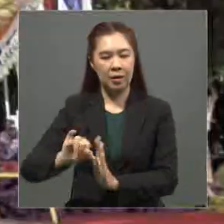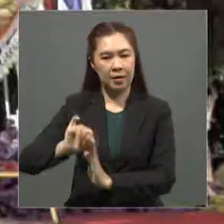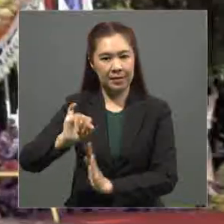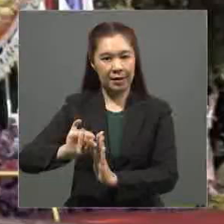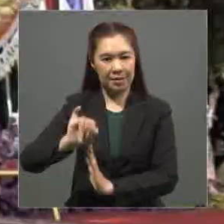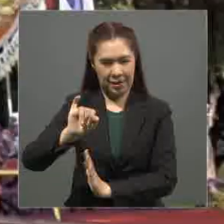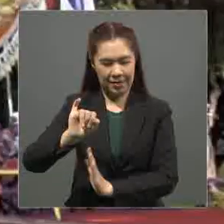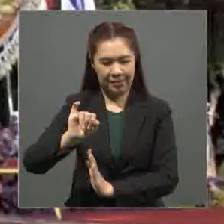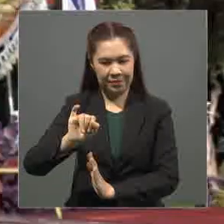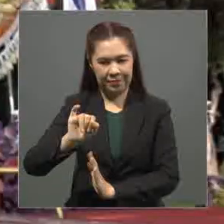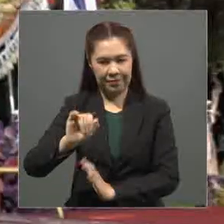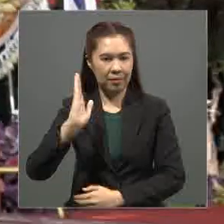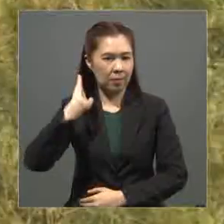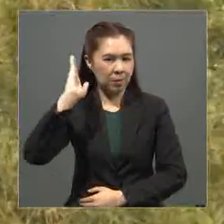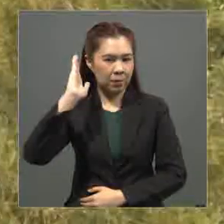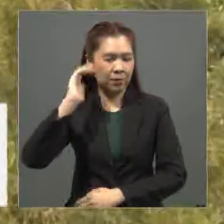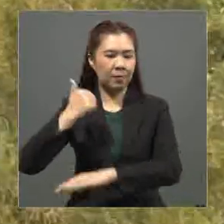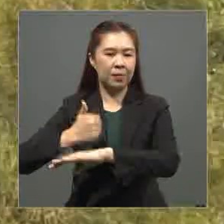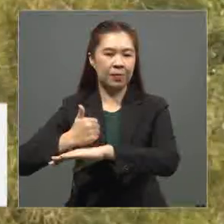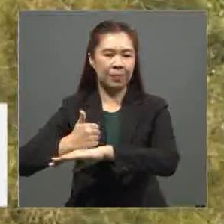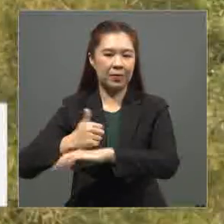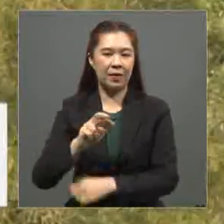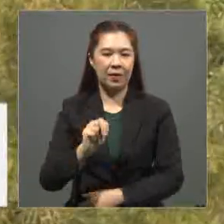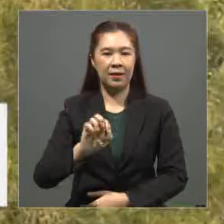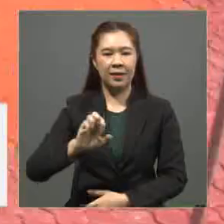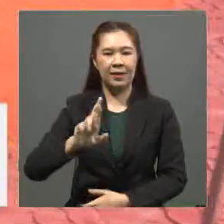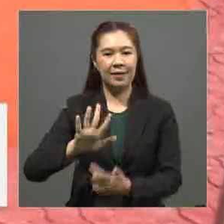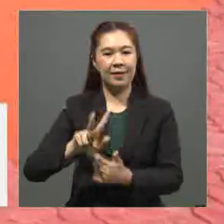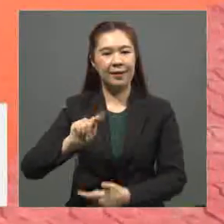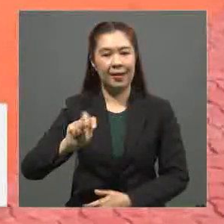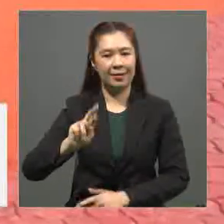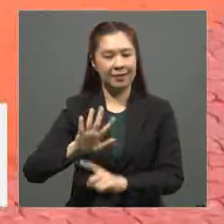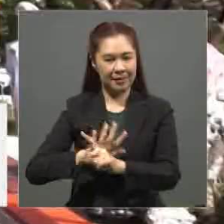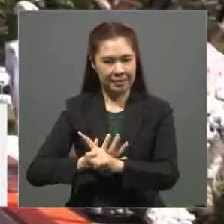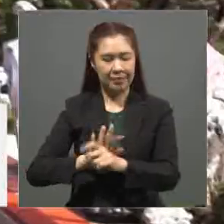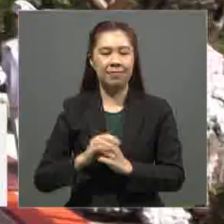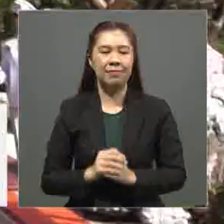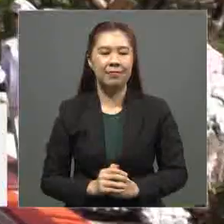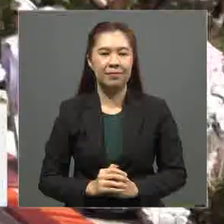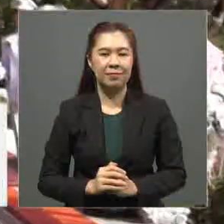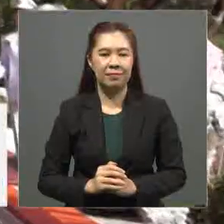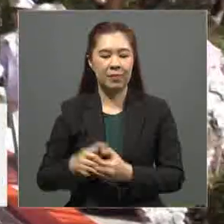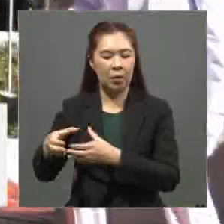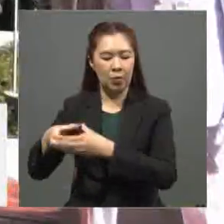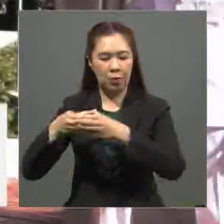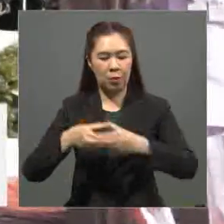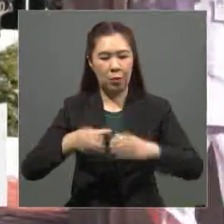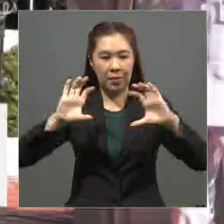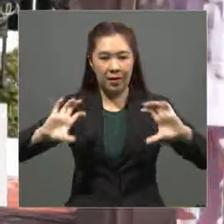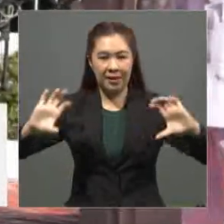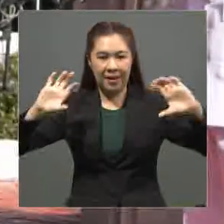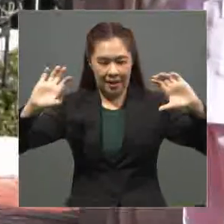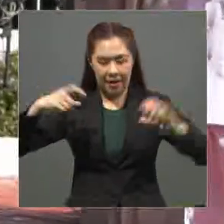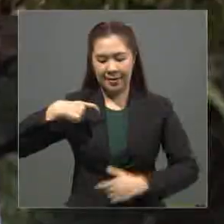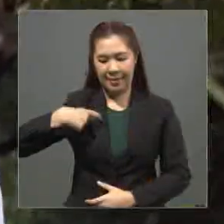นะคะนายนิรัตน์พงษ์สิทธิถาวรผู้ว่าราชการจังหวัดเชียงใหม่พร้อมด้วยนายกเหล่ากาชาตจังหวัดค่ะนำข้าราชการศาลทหารตำรวจ